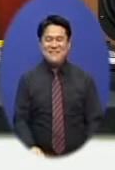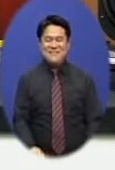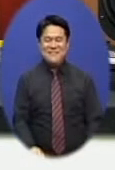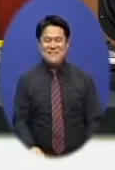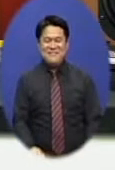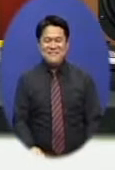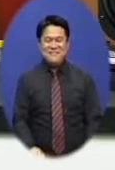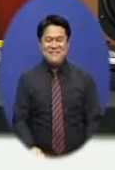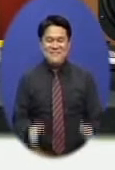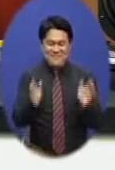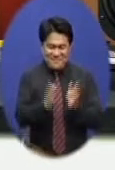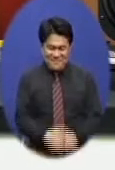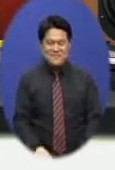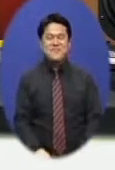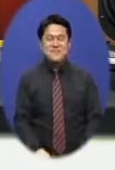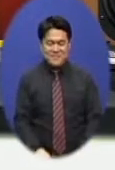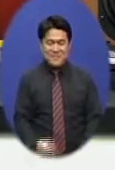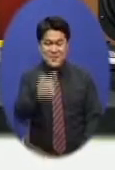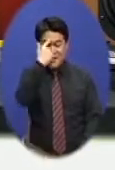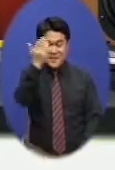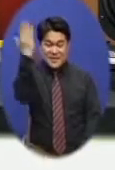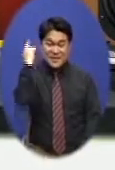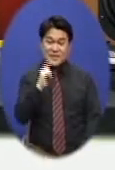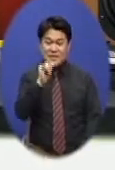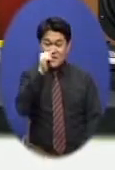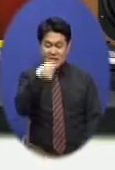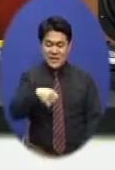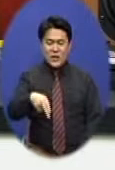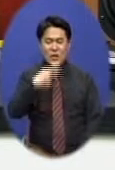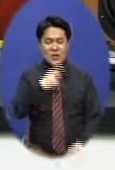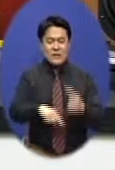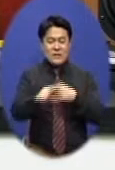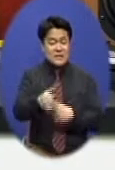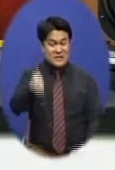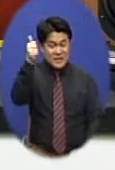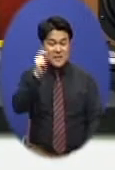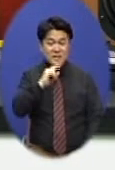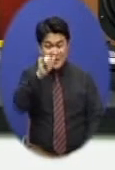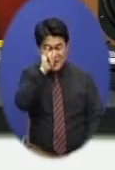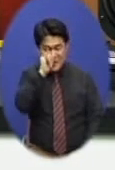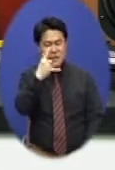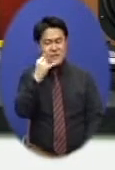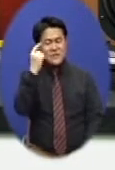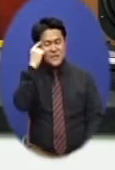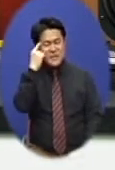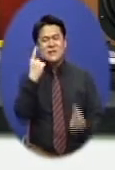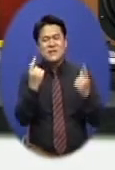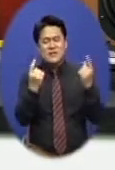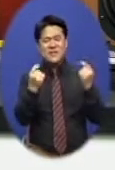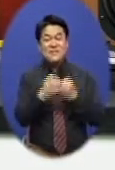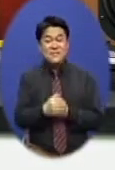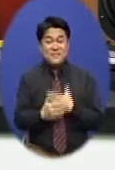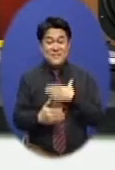아, 그럼 이 말도 있습니다. 옛말에 무자식이 상팔자라고 그러는데 예. 어머님도 그렇게 생각하시고